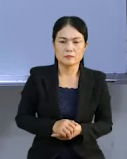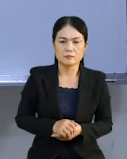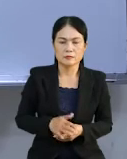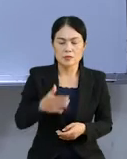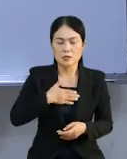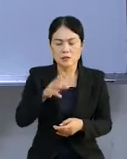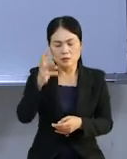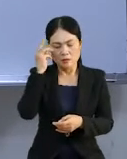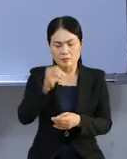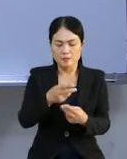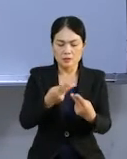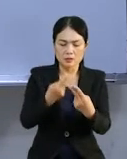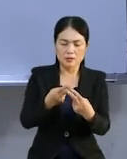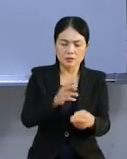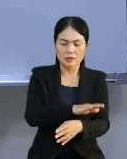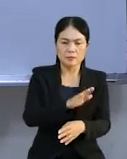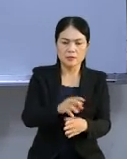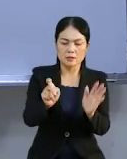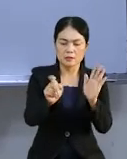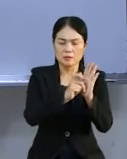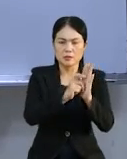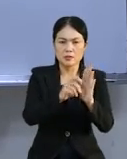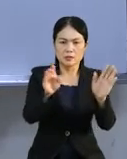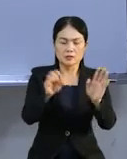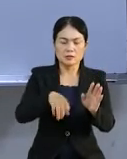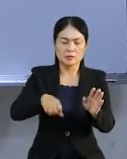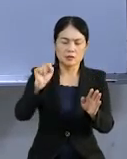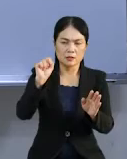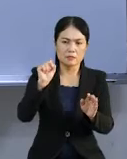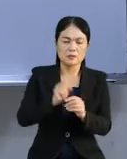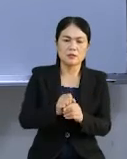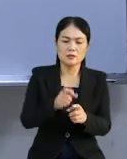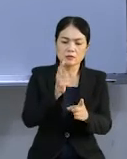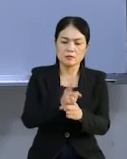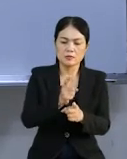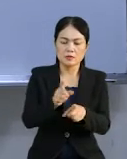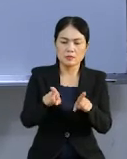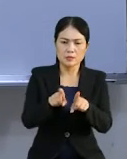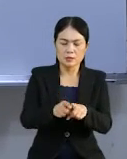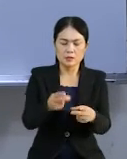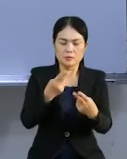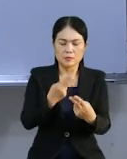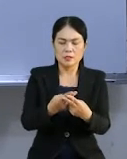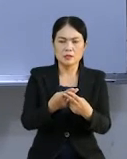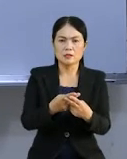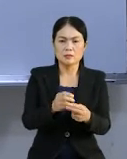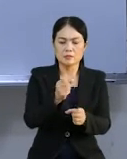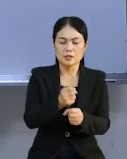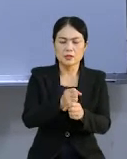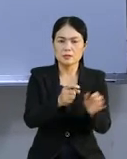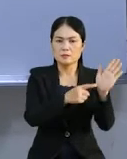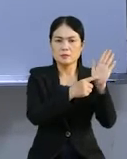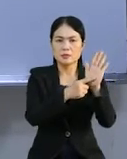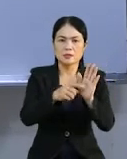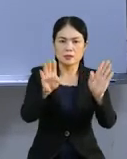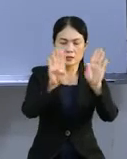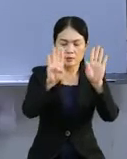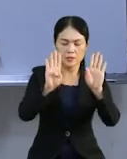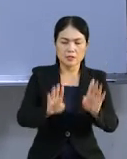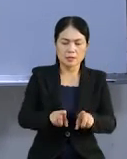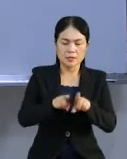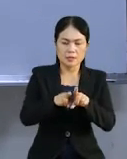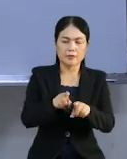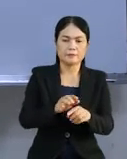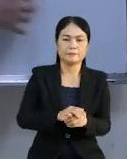nè cứu sừng khâm tha chấm lại tiếng đại côn bàn kẹt ở nia này lừa cả chín nuốt có trầm trâu đôi chi chấm lại đại nè cứu bàn phơ bằng hai này lừa cả khiên